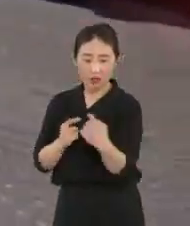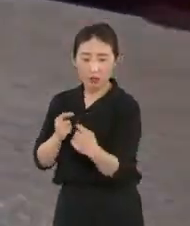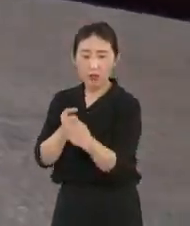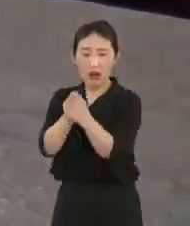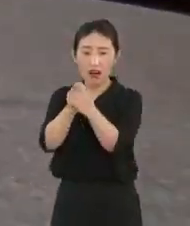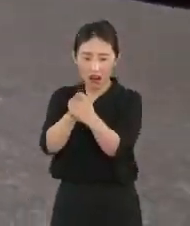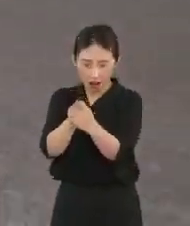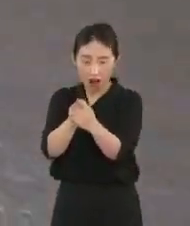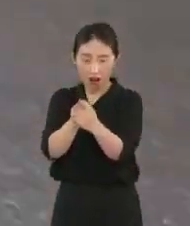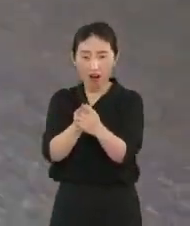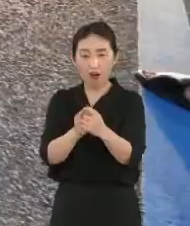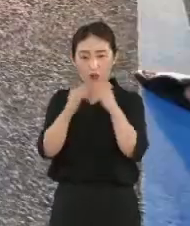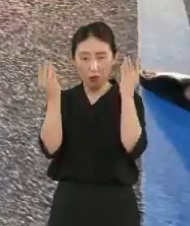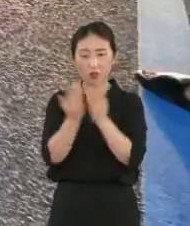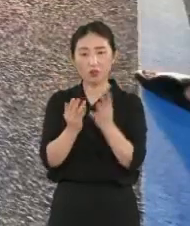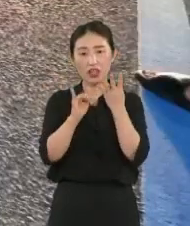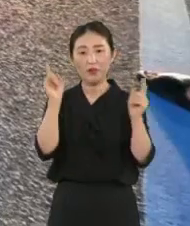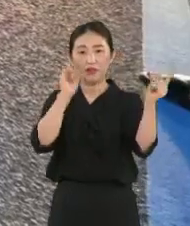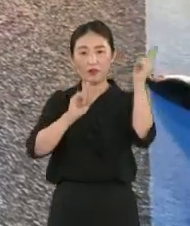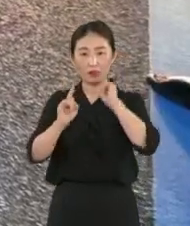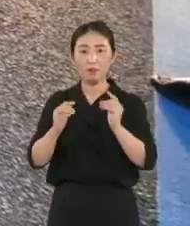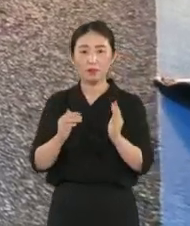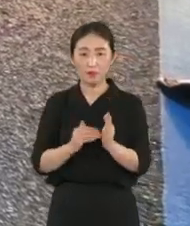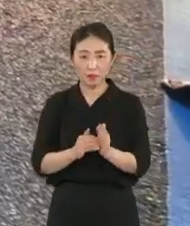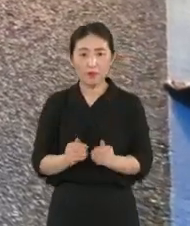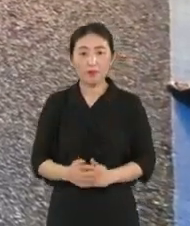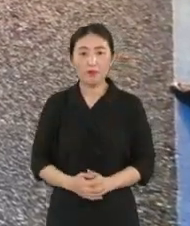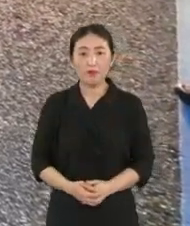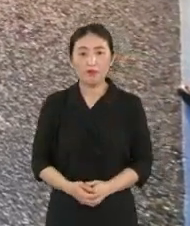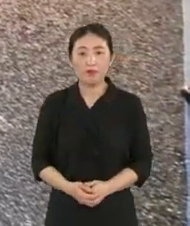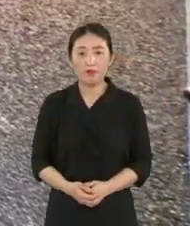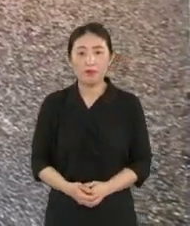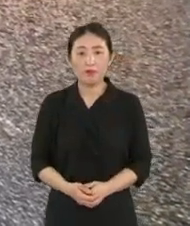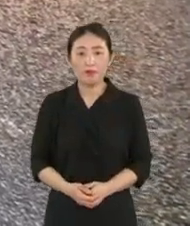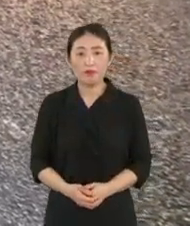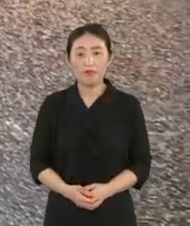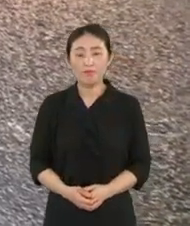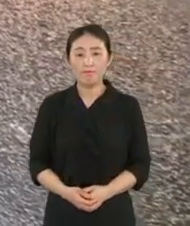택시 승객 등 4명이 다치는 등 사고가 잇따랐습니다